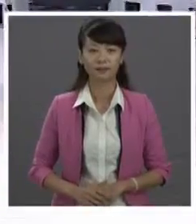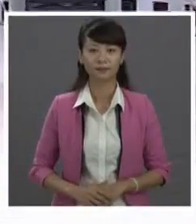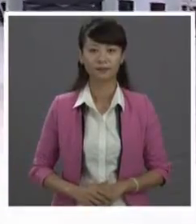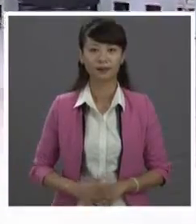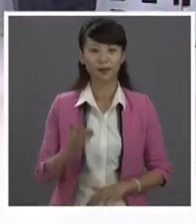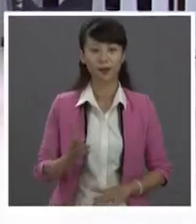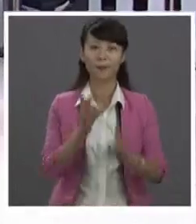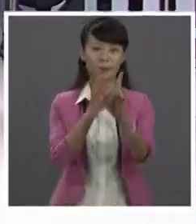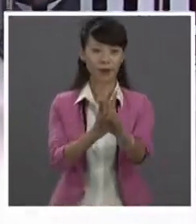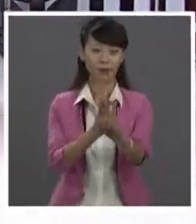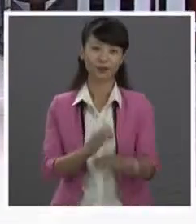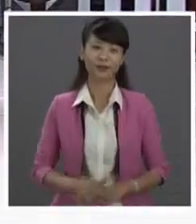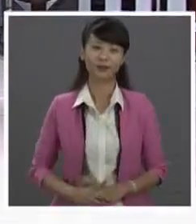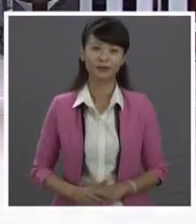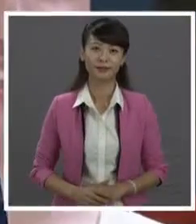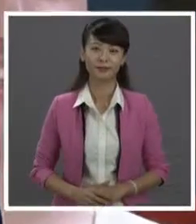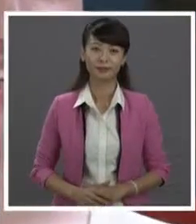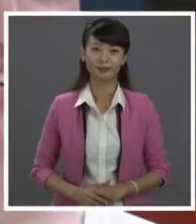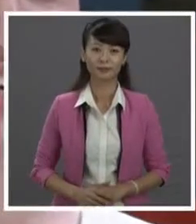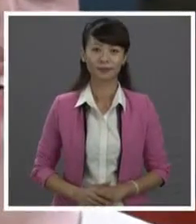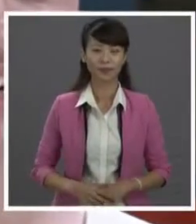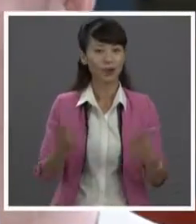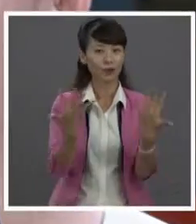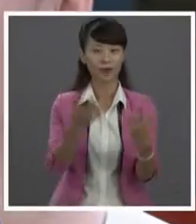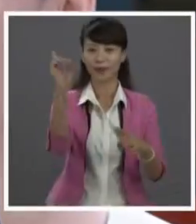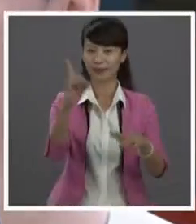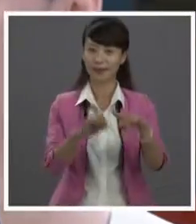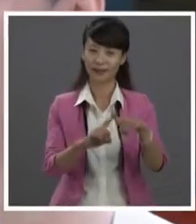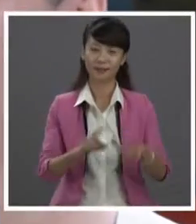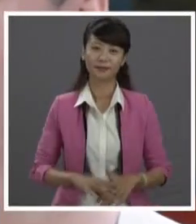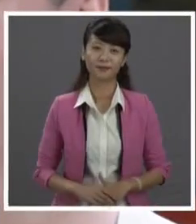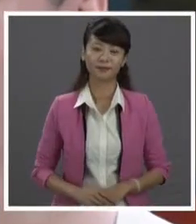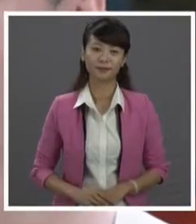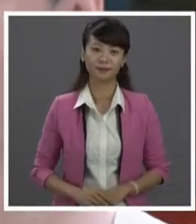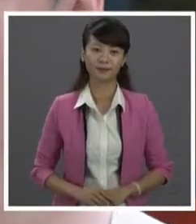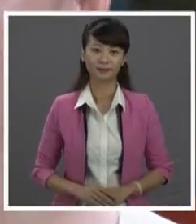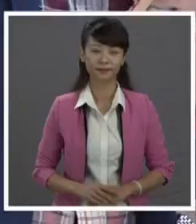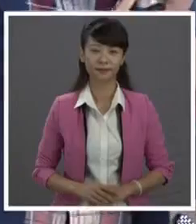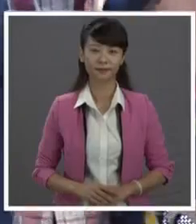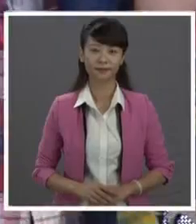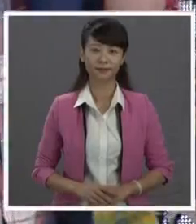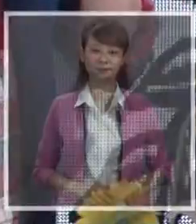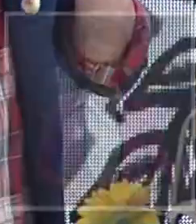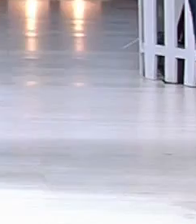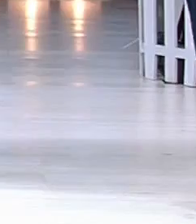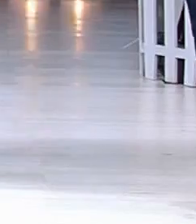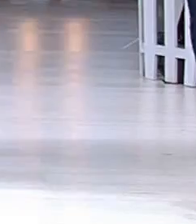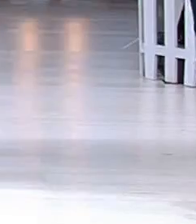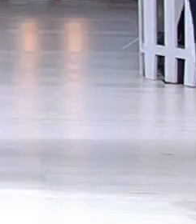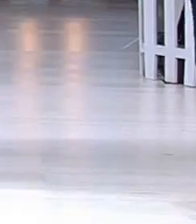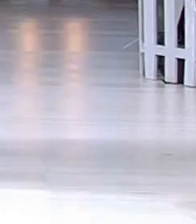好标准， 开始， 这样算一个，这样算一个， 这算一个。 两个来三个